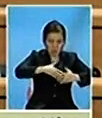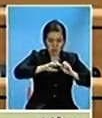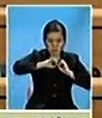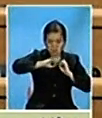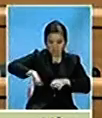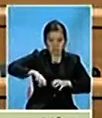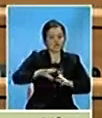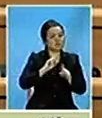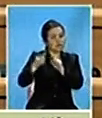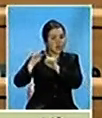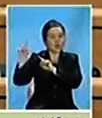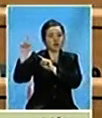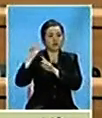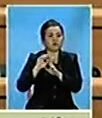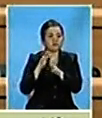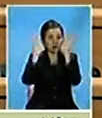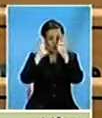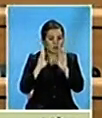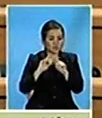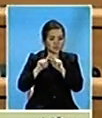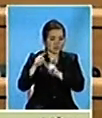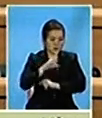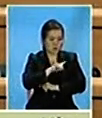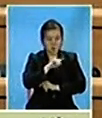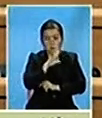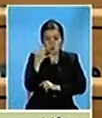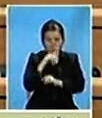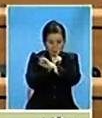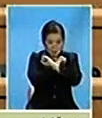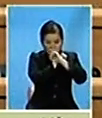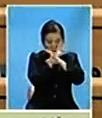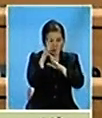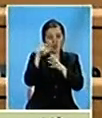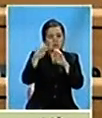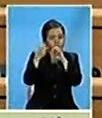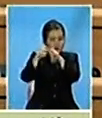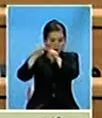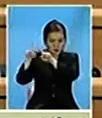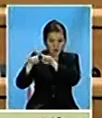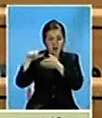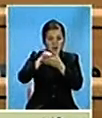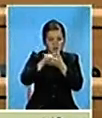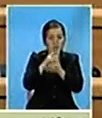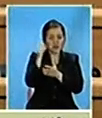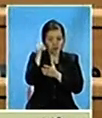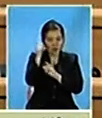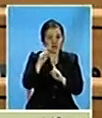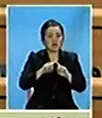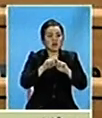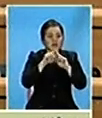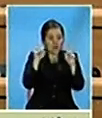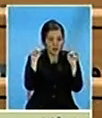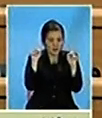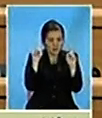หรือมีพฤติกรรมทางเพศที่ไม่รับผิดชอบป้องกันและแก้ได้เพียงแต่ว่าผมอยากเรียนว่าขอให้ทางทุกภาคส่วน